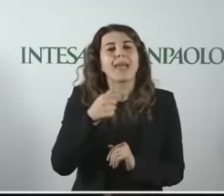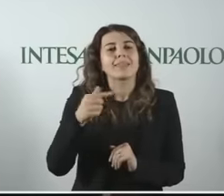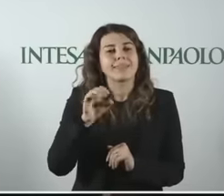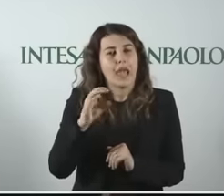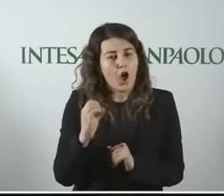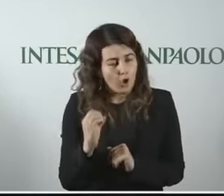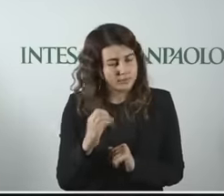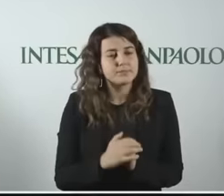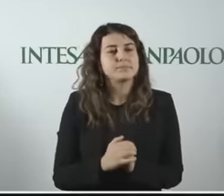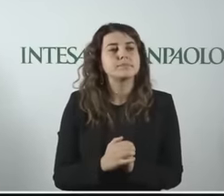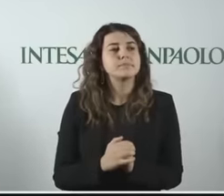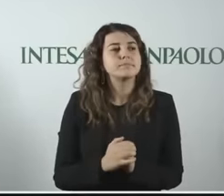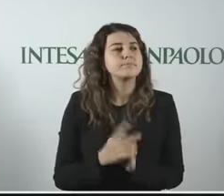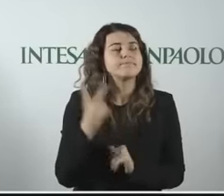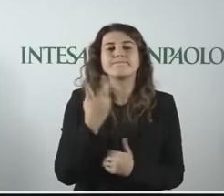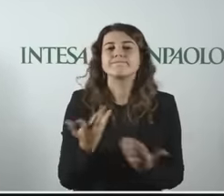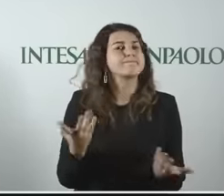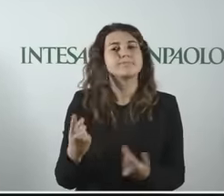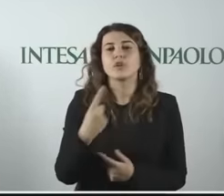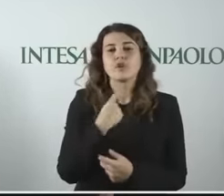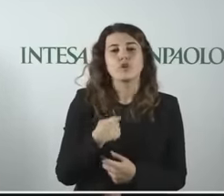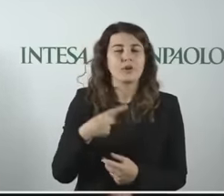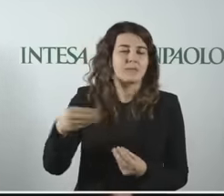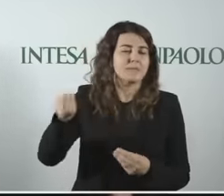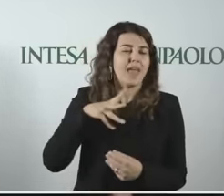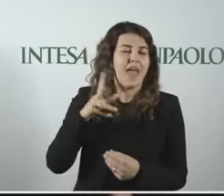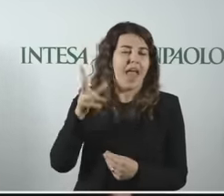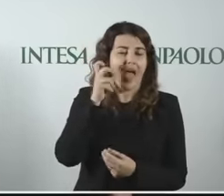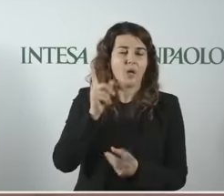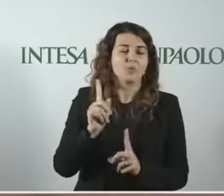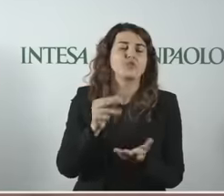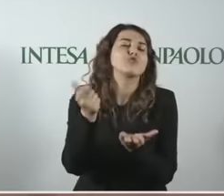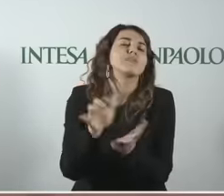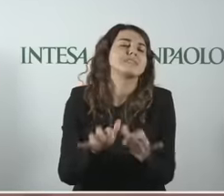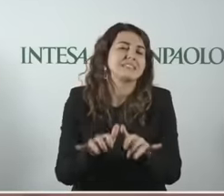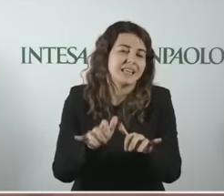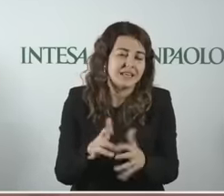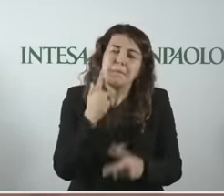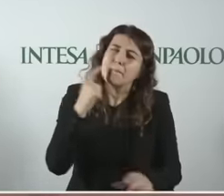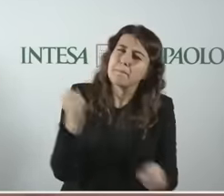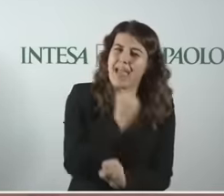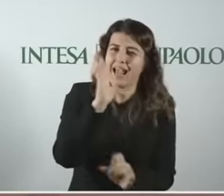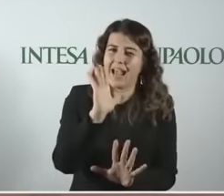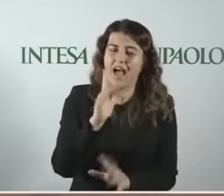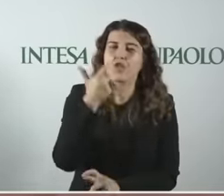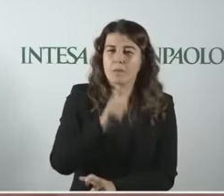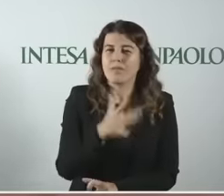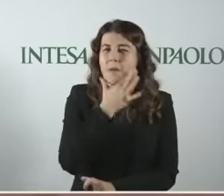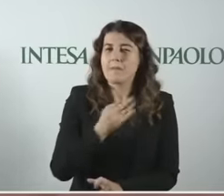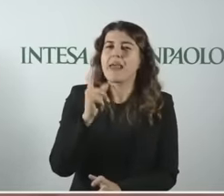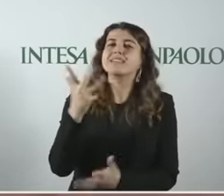Matteo Purtroppo non non ci ha mandato l'audio c'è solo messaggio scritto Peccato perché sarebbe stato